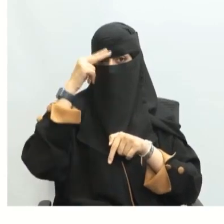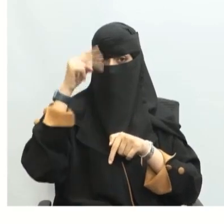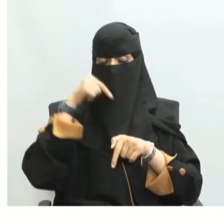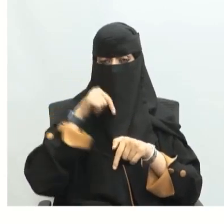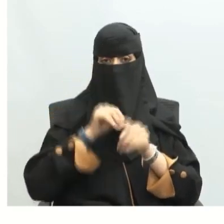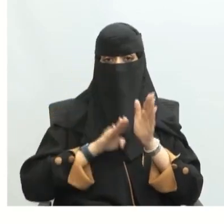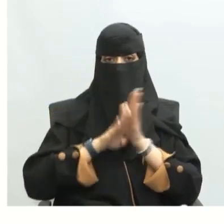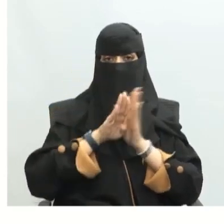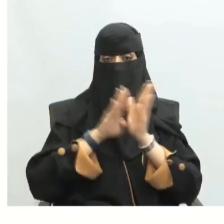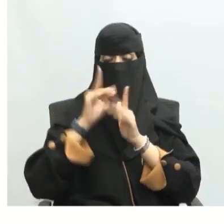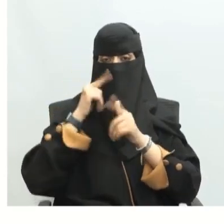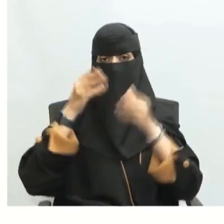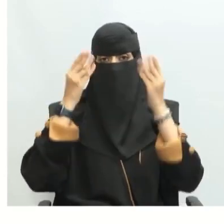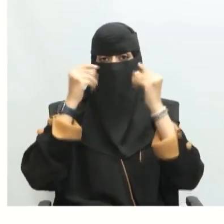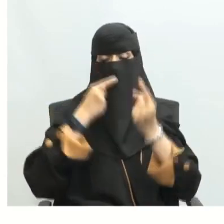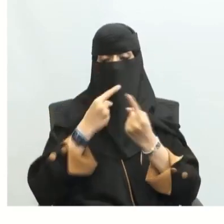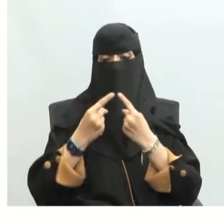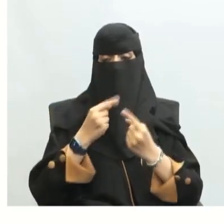الحوار